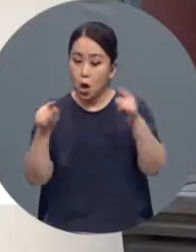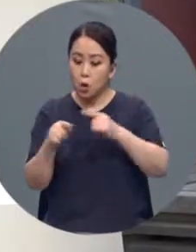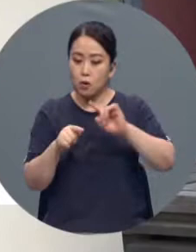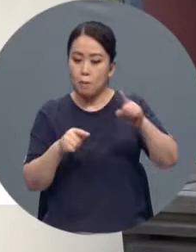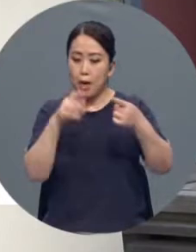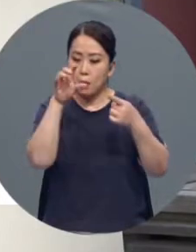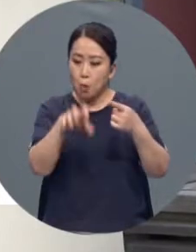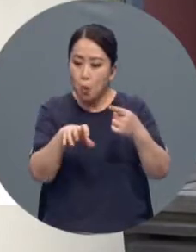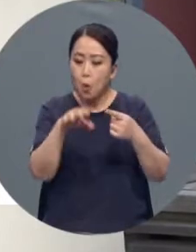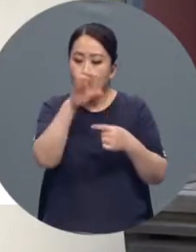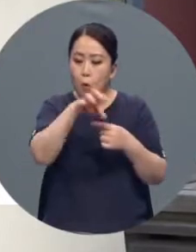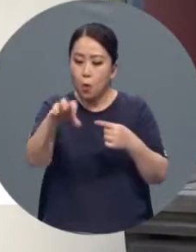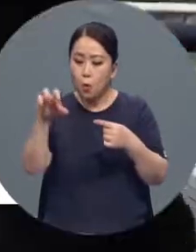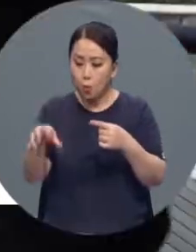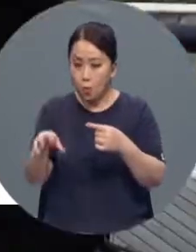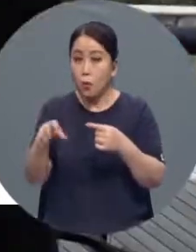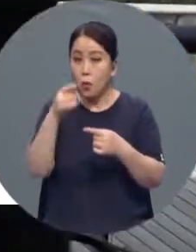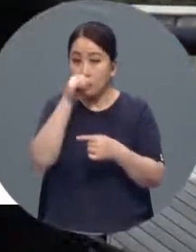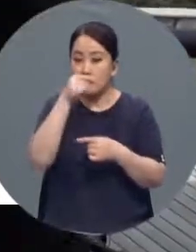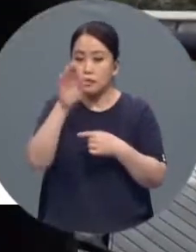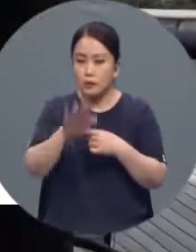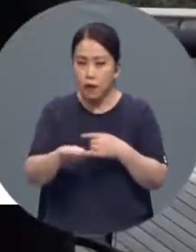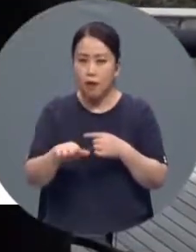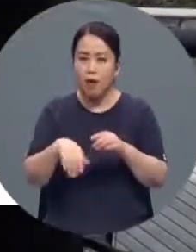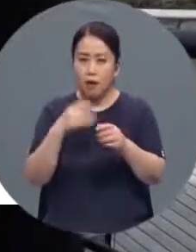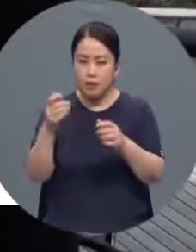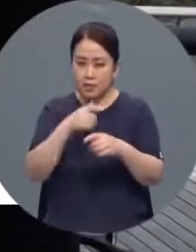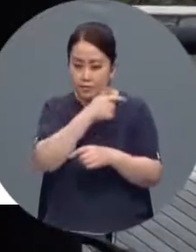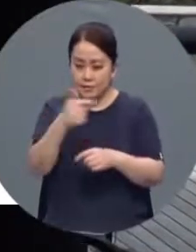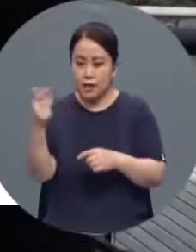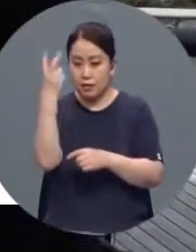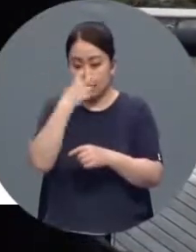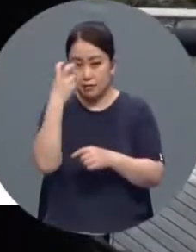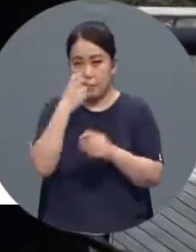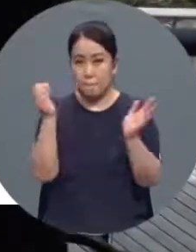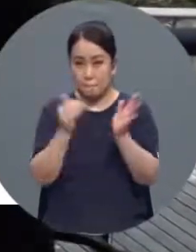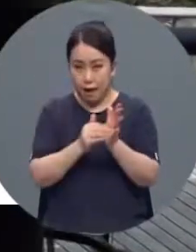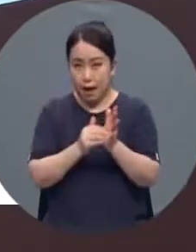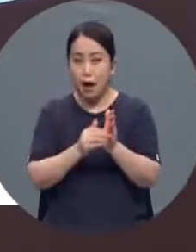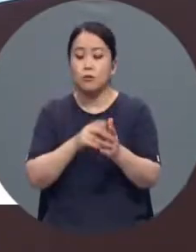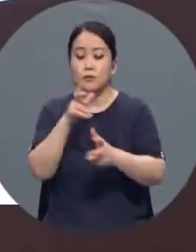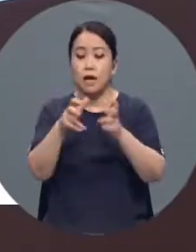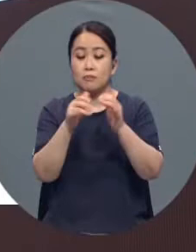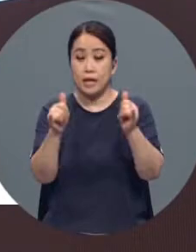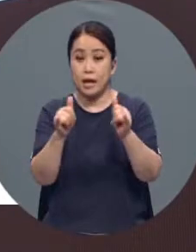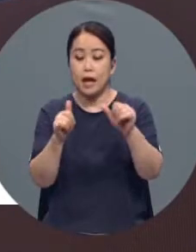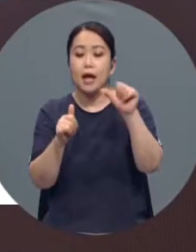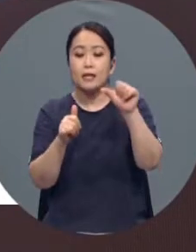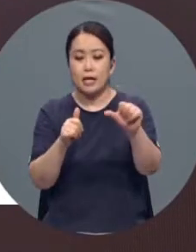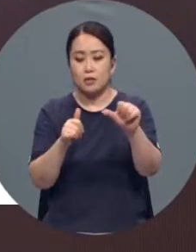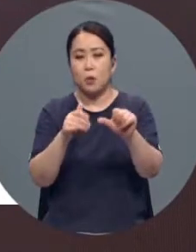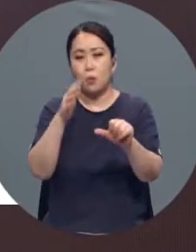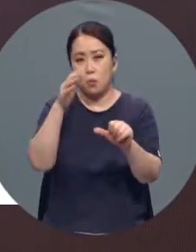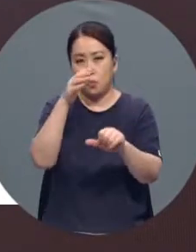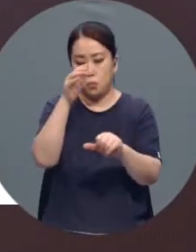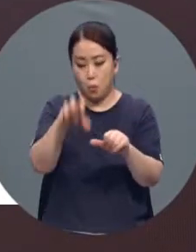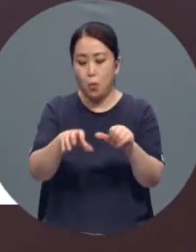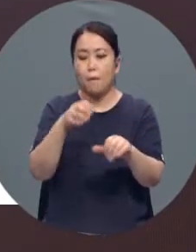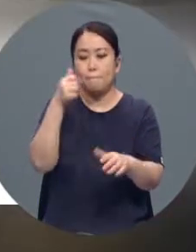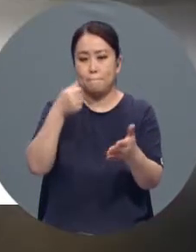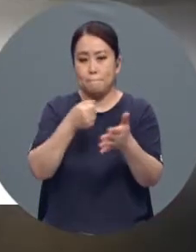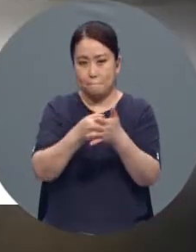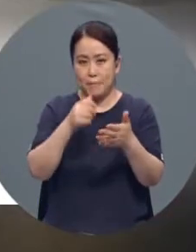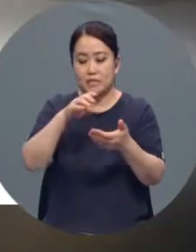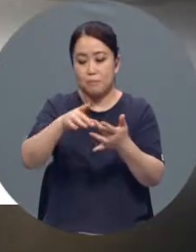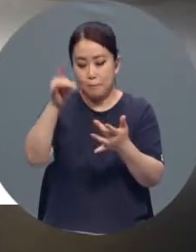곳의 후보지를 두고 광범위한 지질 조사를 거쳤고 사업자가 최종 5곳을 선정했습니다.